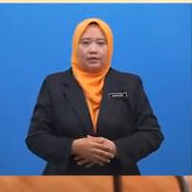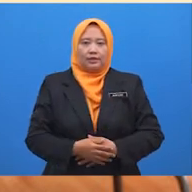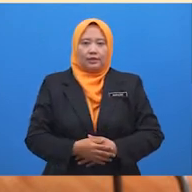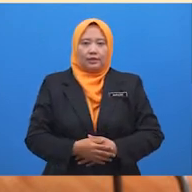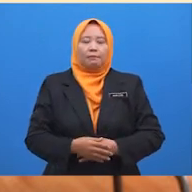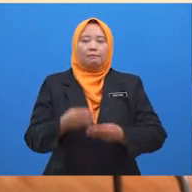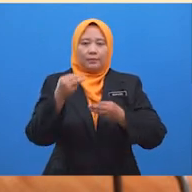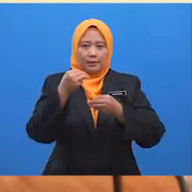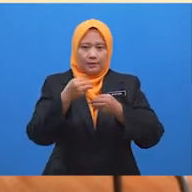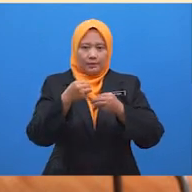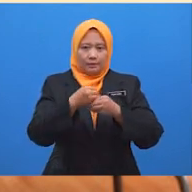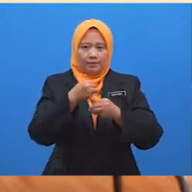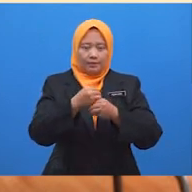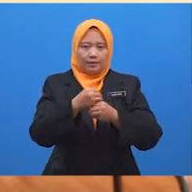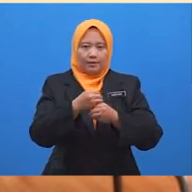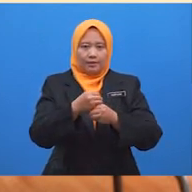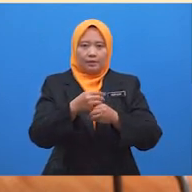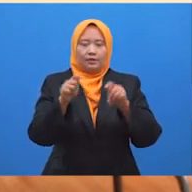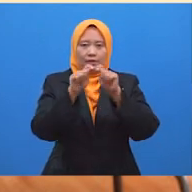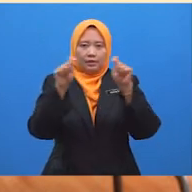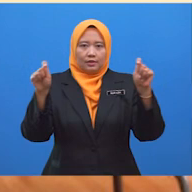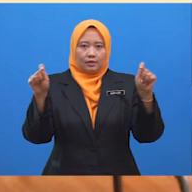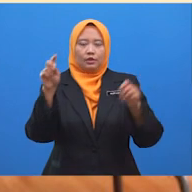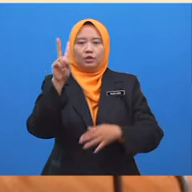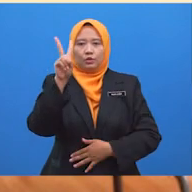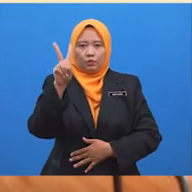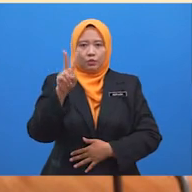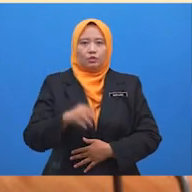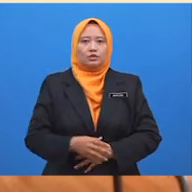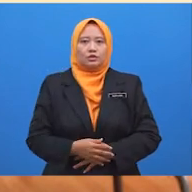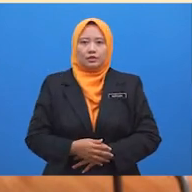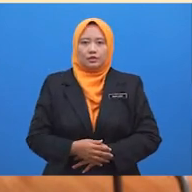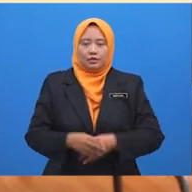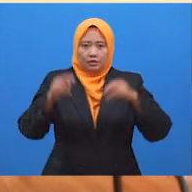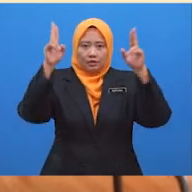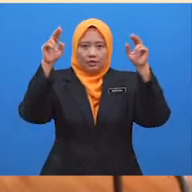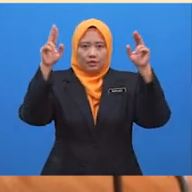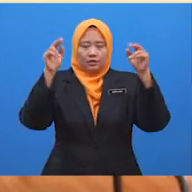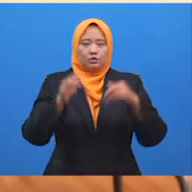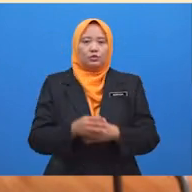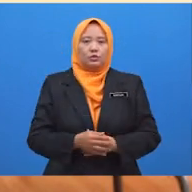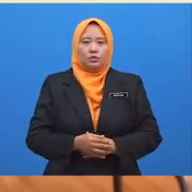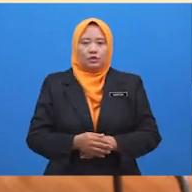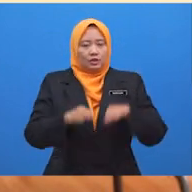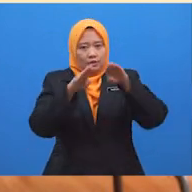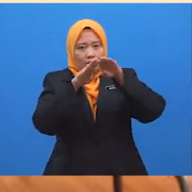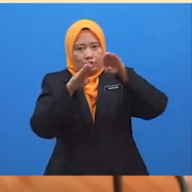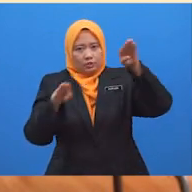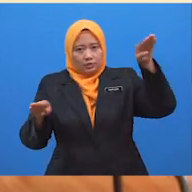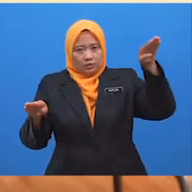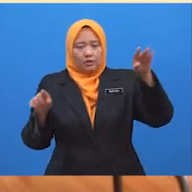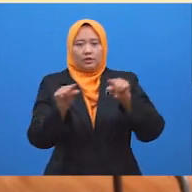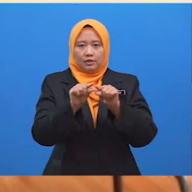matematik tingkatan 2, bab 10 di bawah tajuk Kecerunan Garis